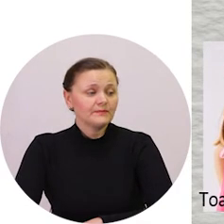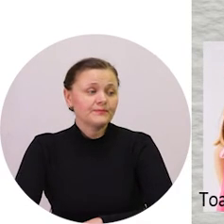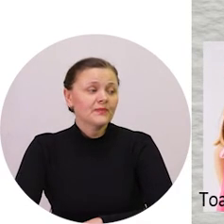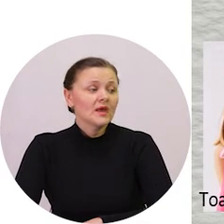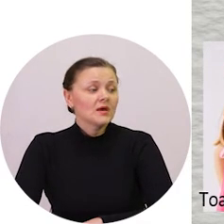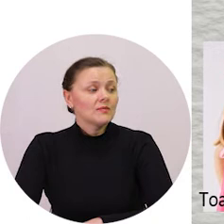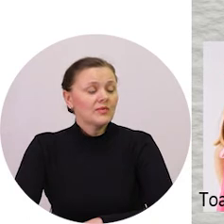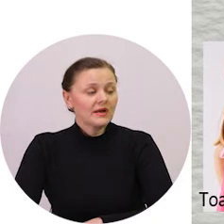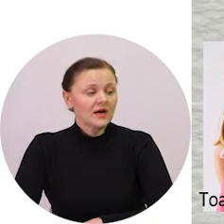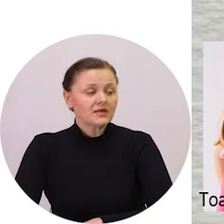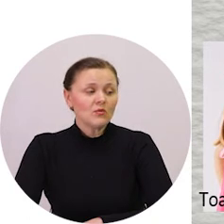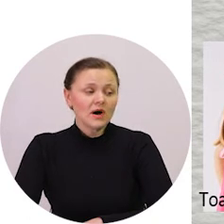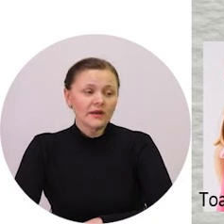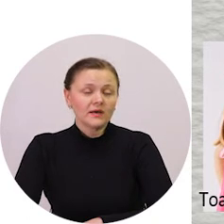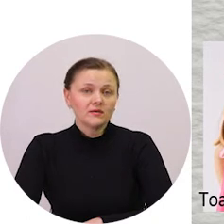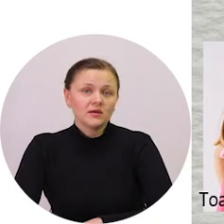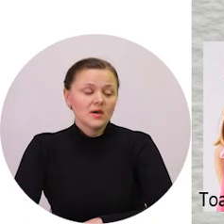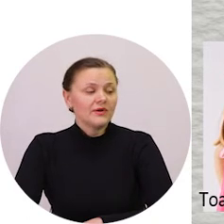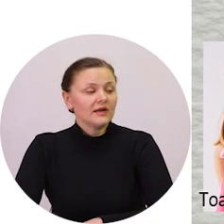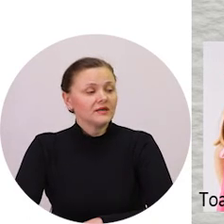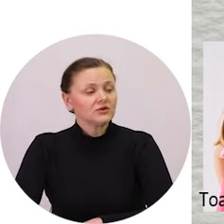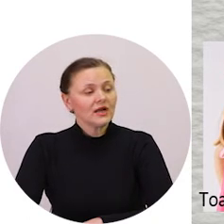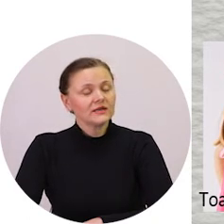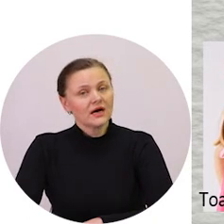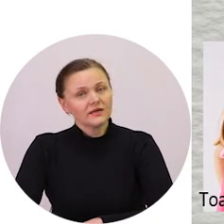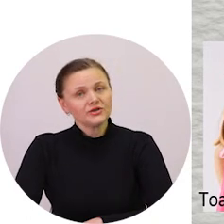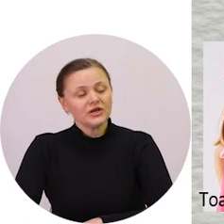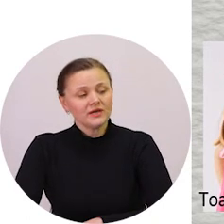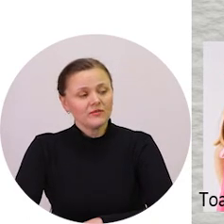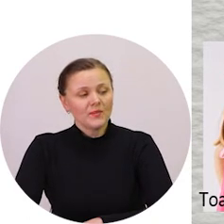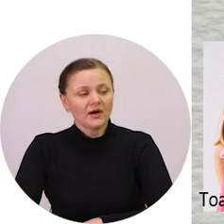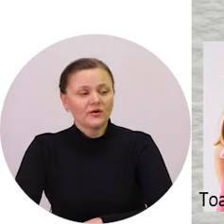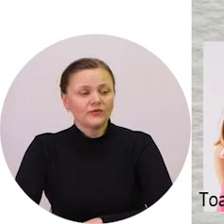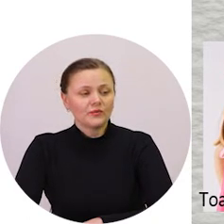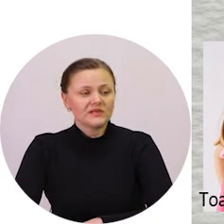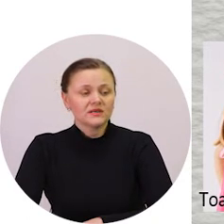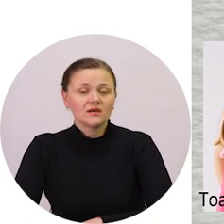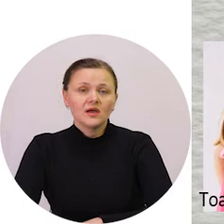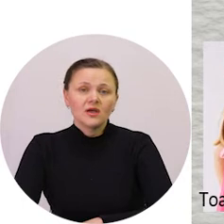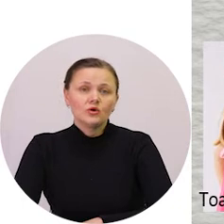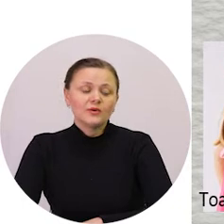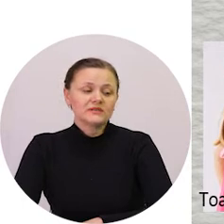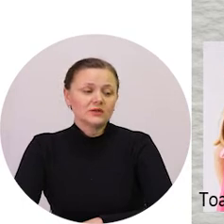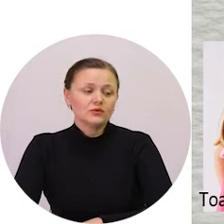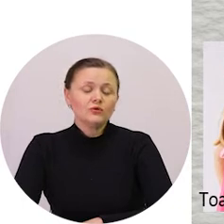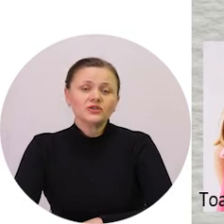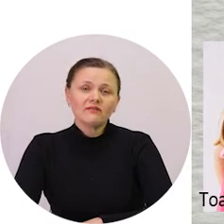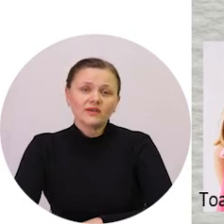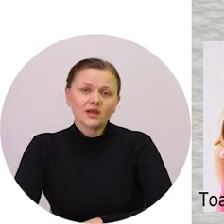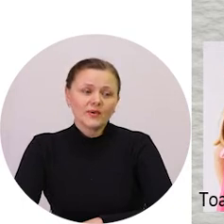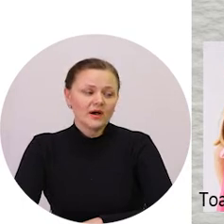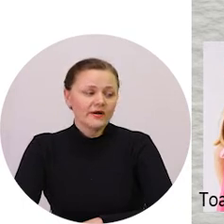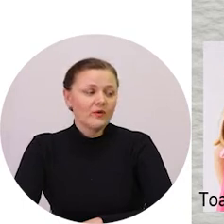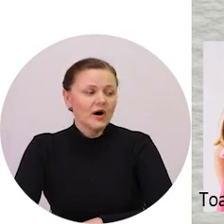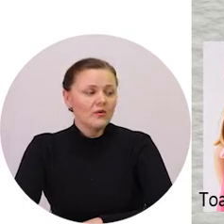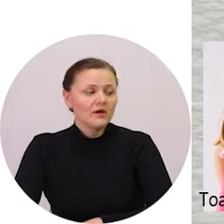anume prin rasa umană, prin naționalitatea și limba pe care o vorbesc, după statutul și